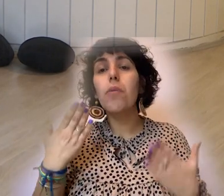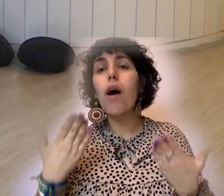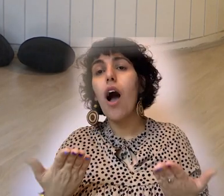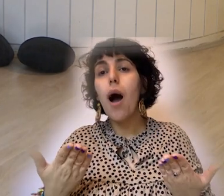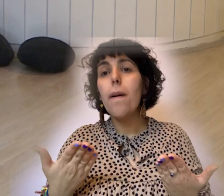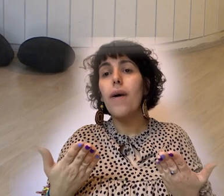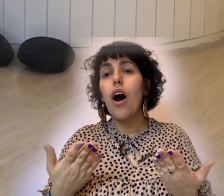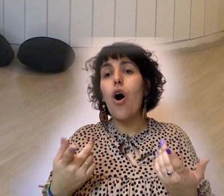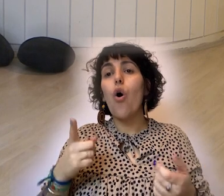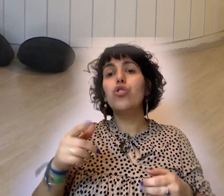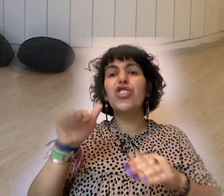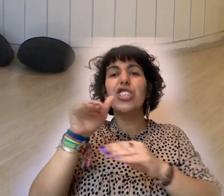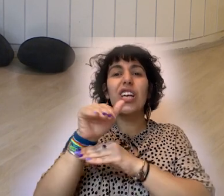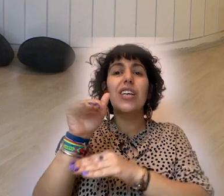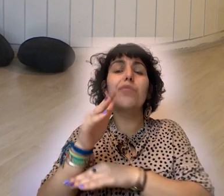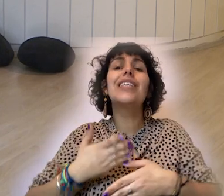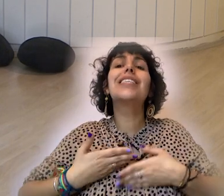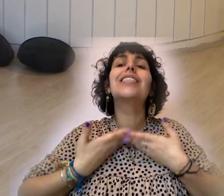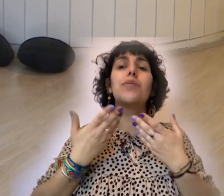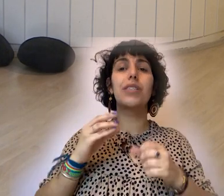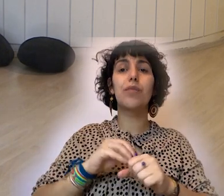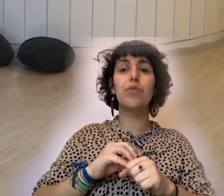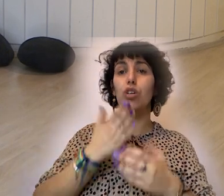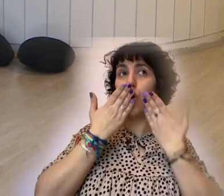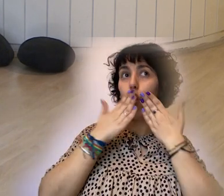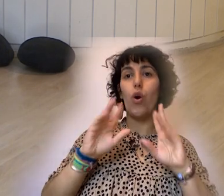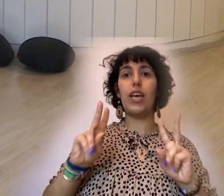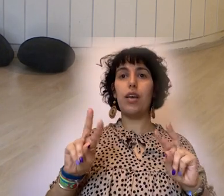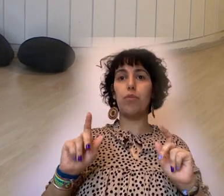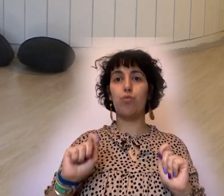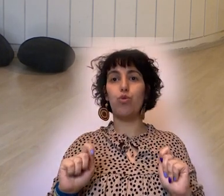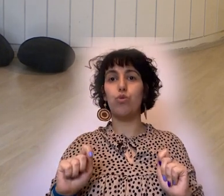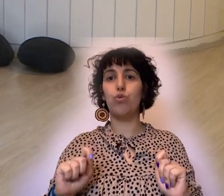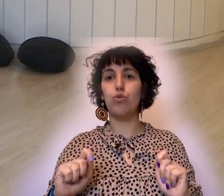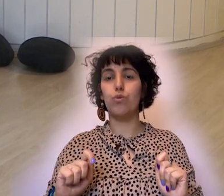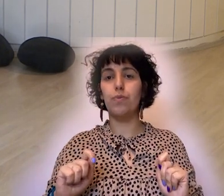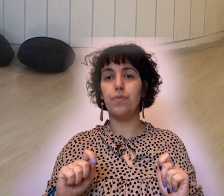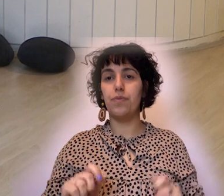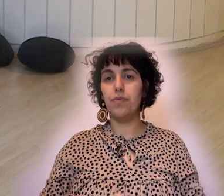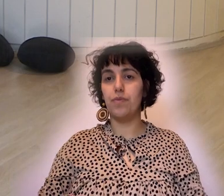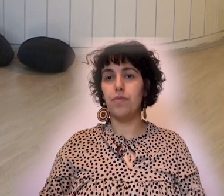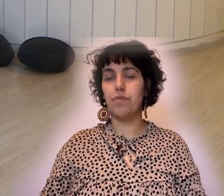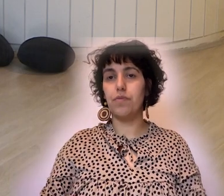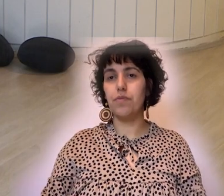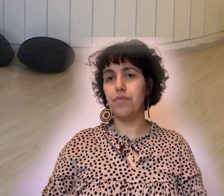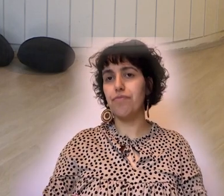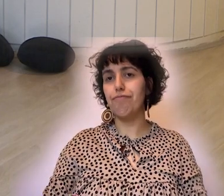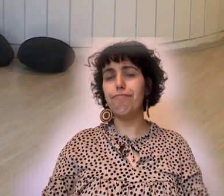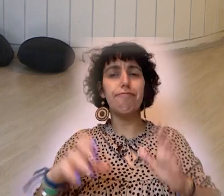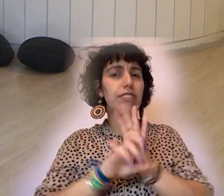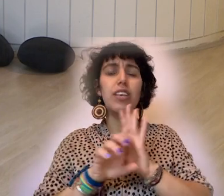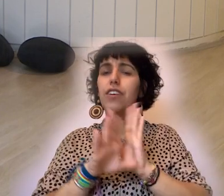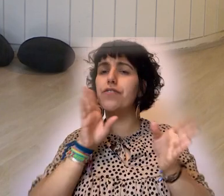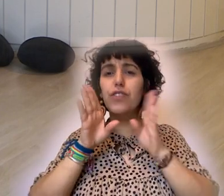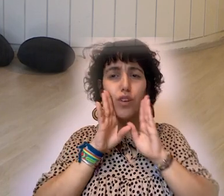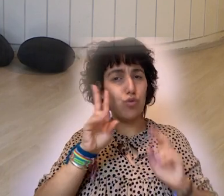onun yaşanmasını istemediğimiz için yok sayınız yani Tanık olanlar veya işte ni sosyal medyada görüntü